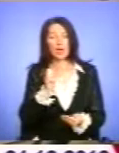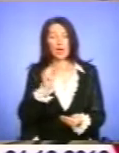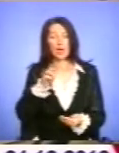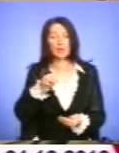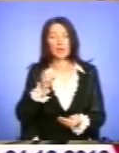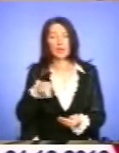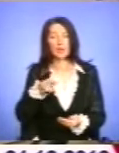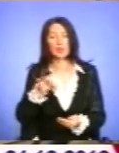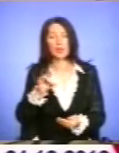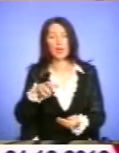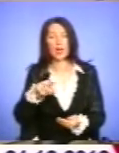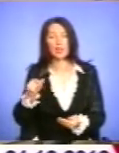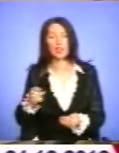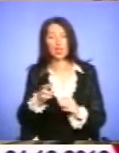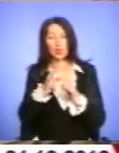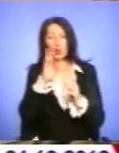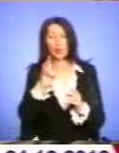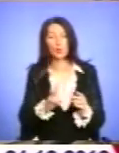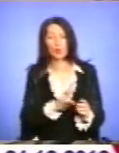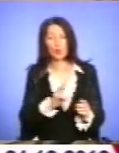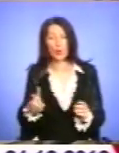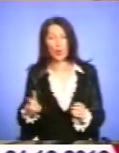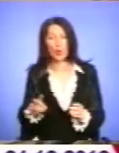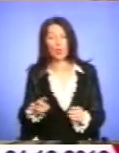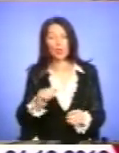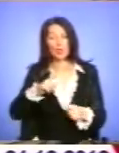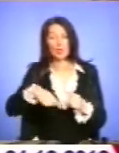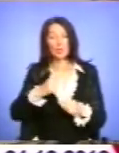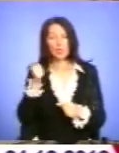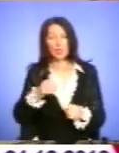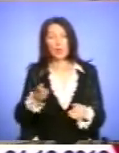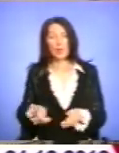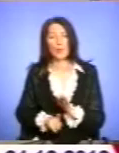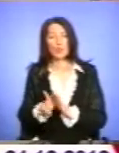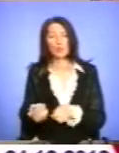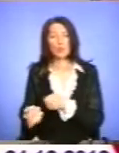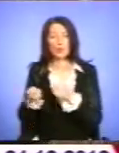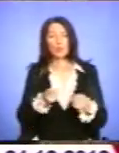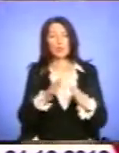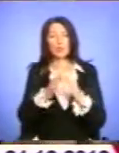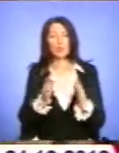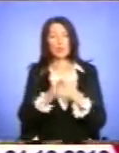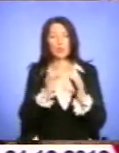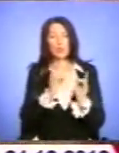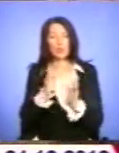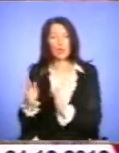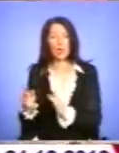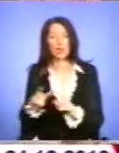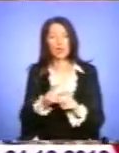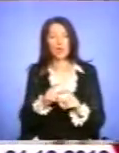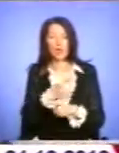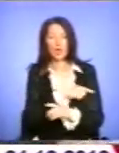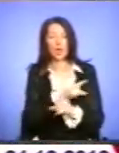от наступного тижня ми вже почнемо його розносити по сиротинцях, лікарнях, школах. Цей вогник представники